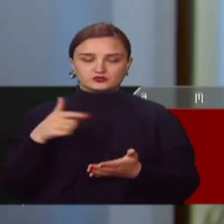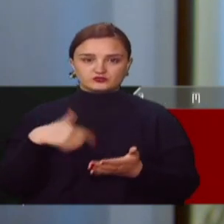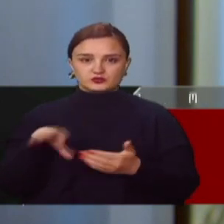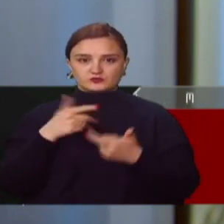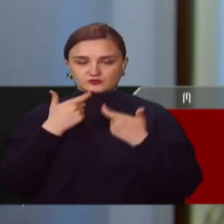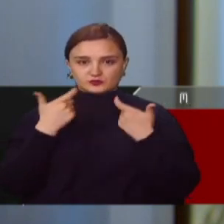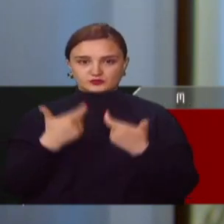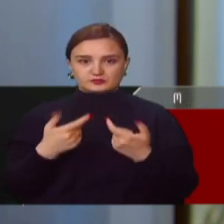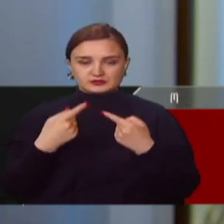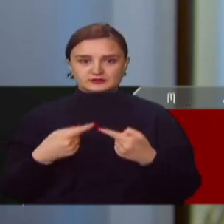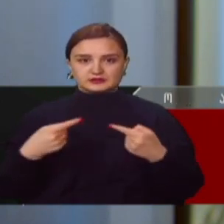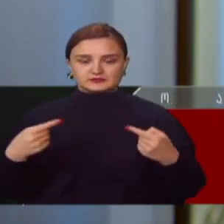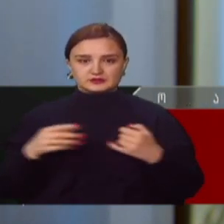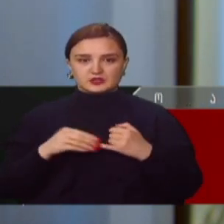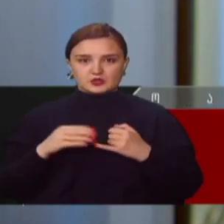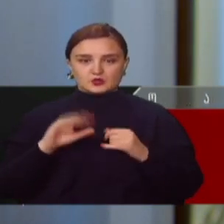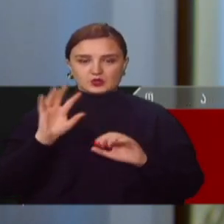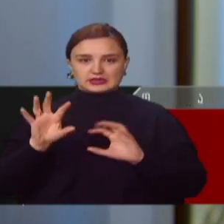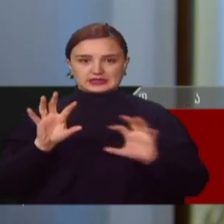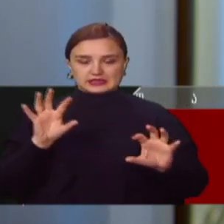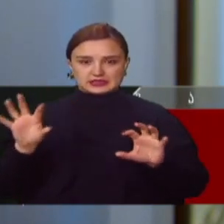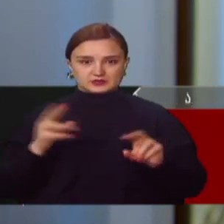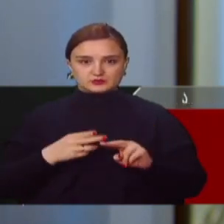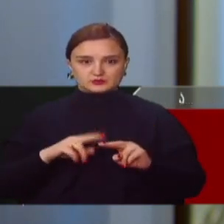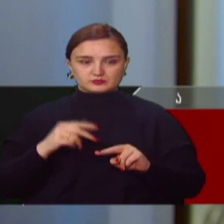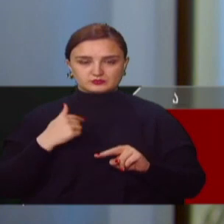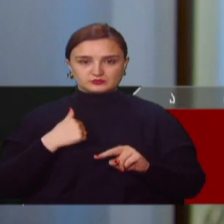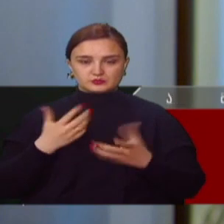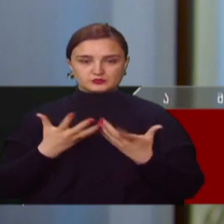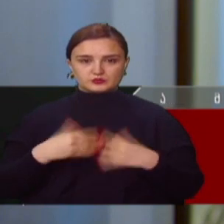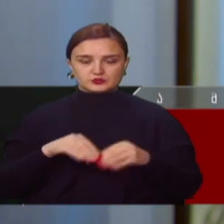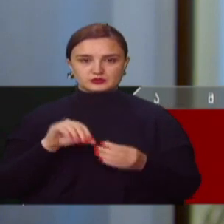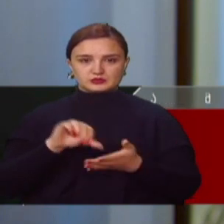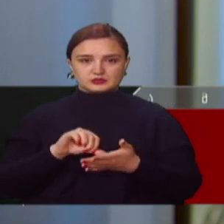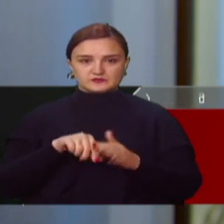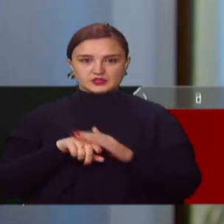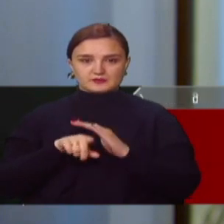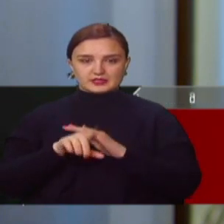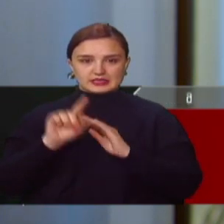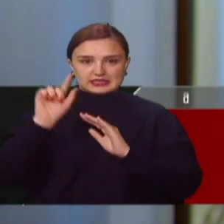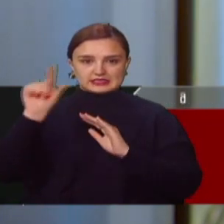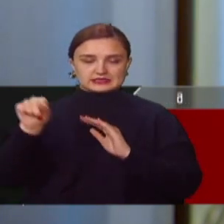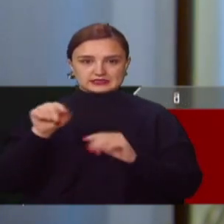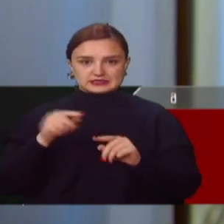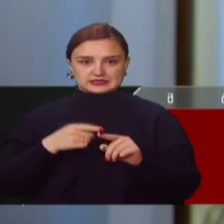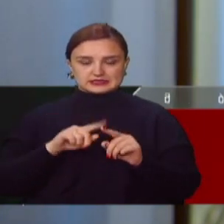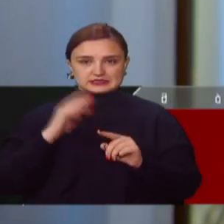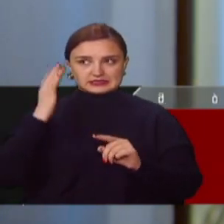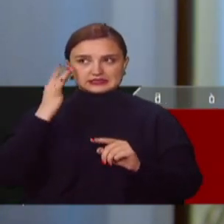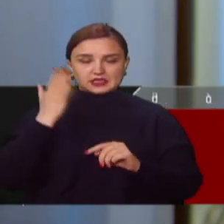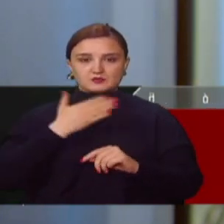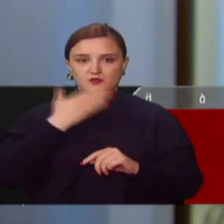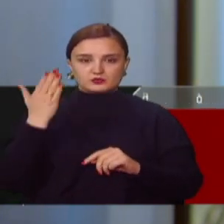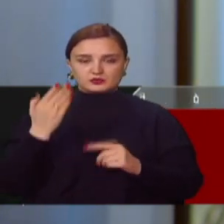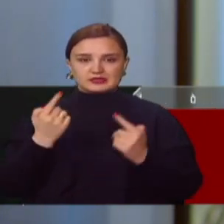uqurobdit svadasva kontinentze chemi ojakhi, amito rom me ojakhis tsevri mqavs emigratsiashi da es iqo წარმოუდგენელი